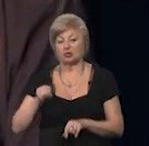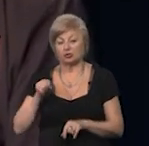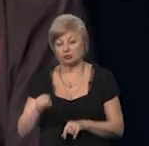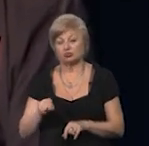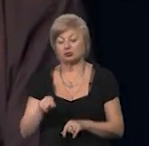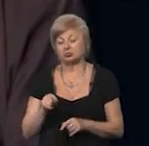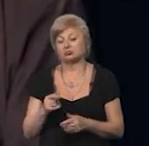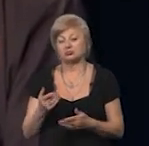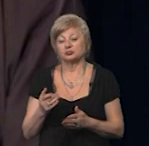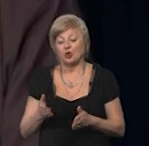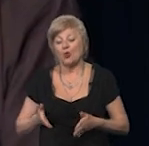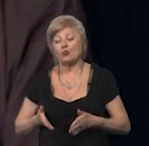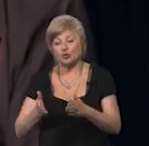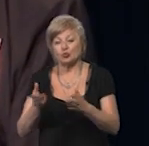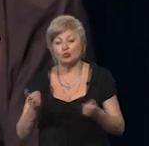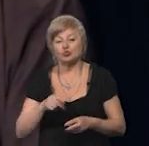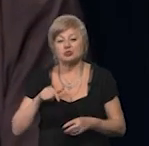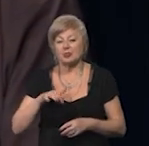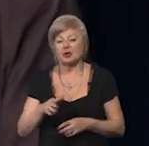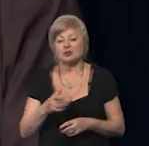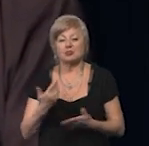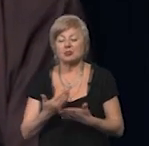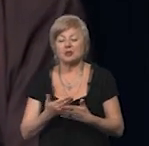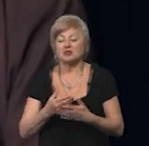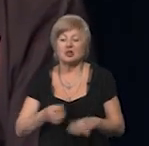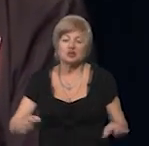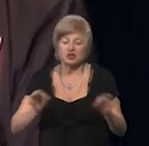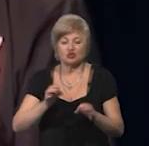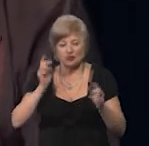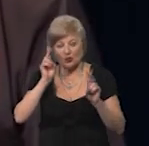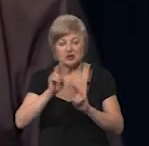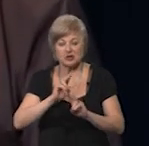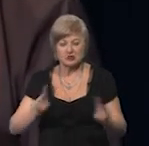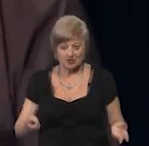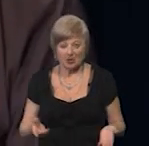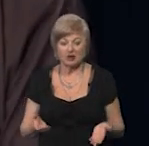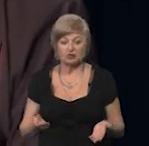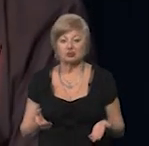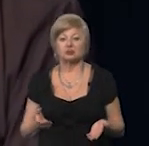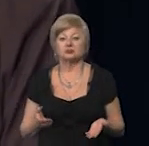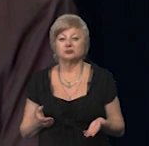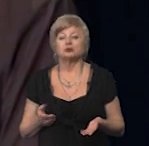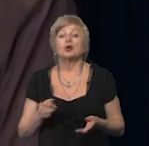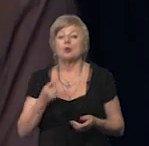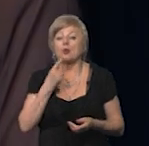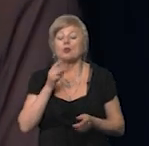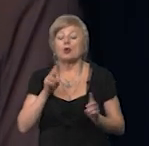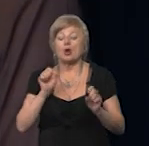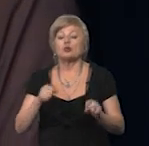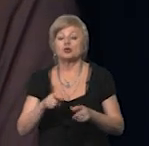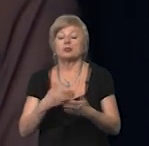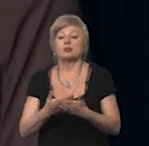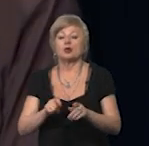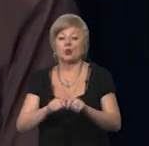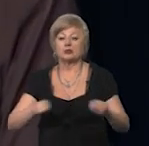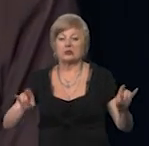офіціанта весь шлях. Він знає все, як відбувається, весь процес. Тоді він може відкрити ресторан і може цим керувати, тому що